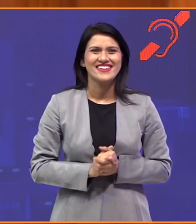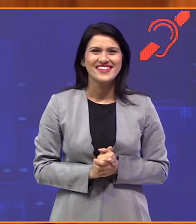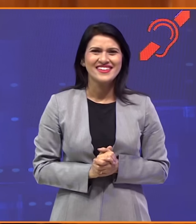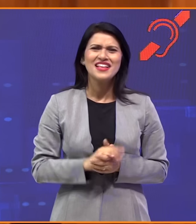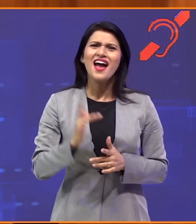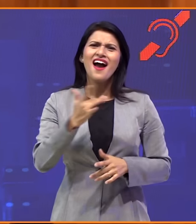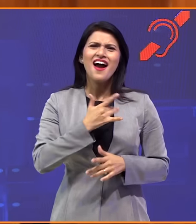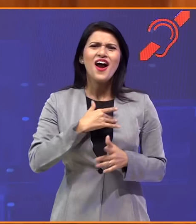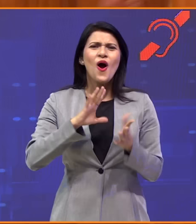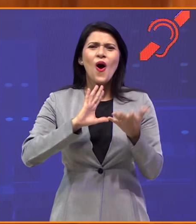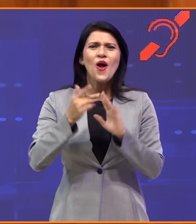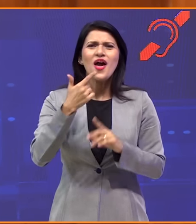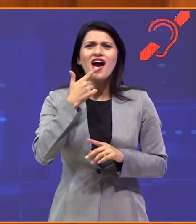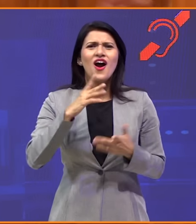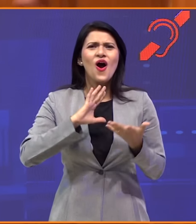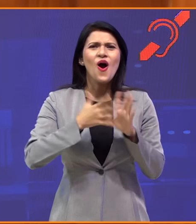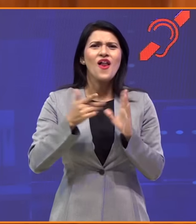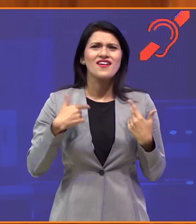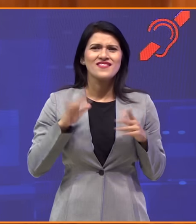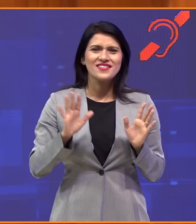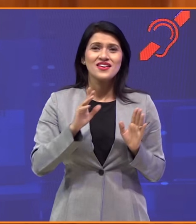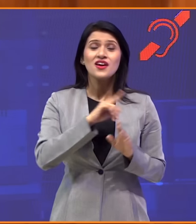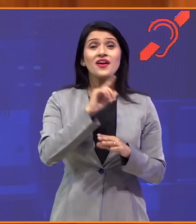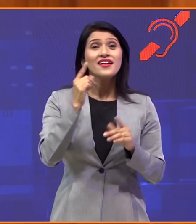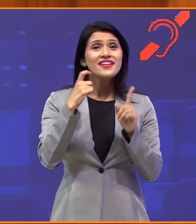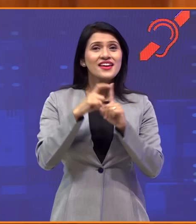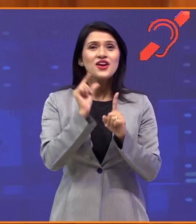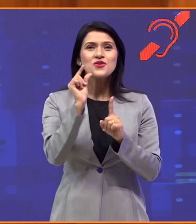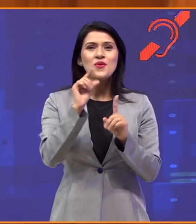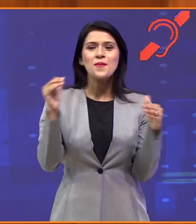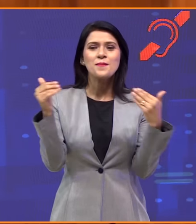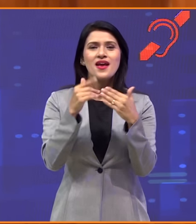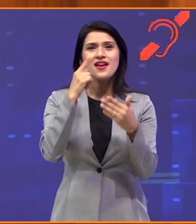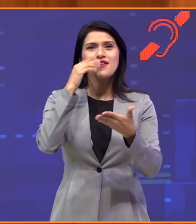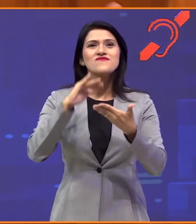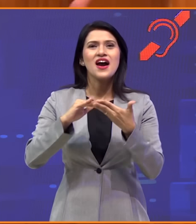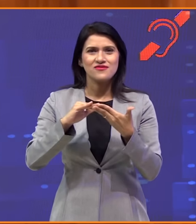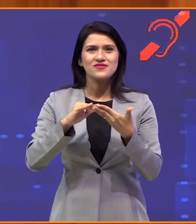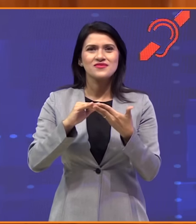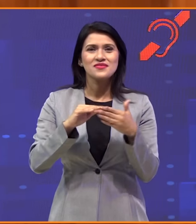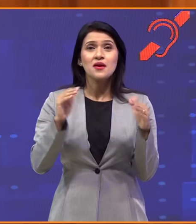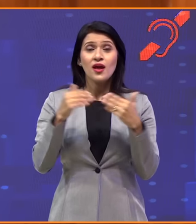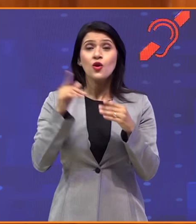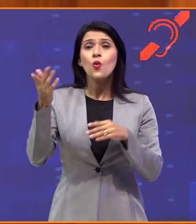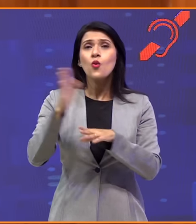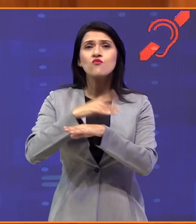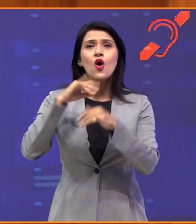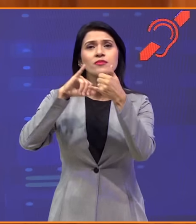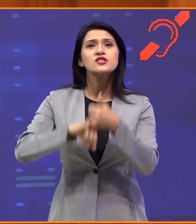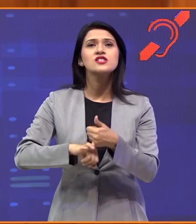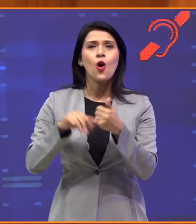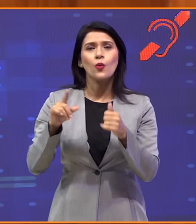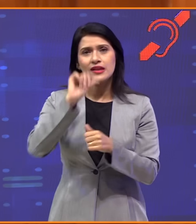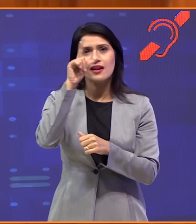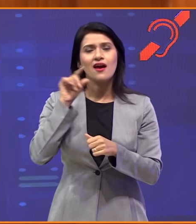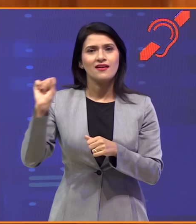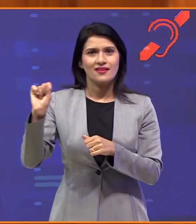उसकी आदत वैसी है जमान ऐसी है दिल्ली यूनिवर्सिटी में व अपनी पत्नी से मिला था जो कि साउथ इंडिया की थी और फिर इन लोगों का ट्रांसफर